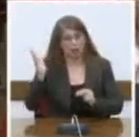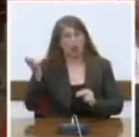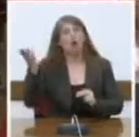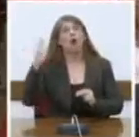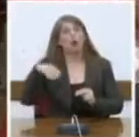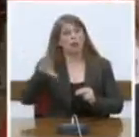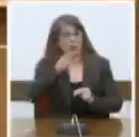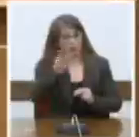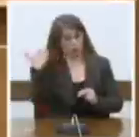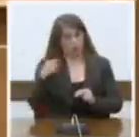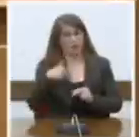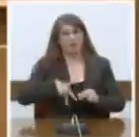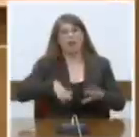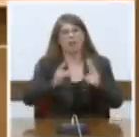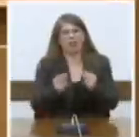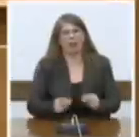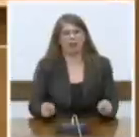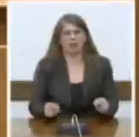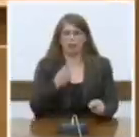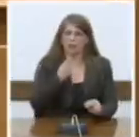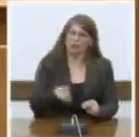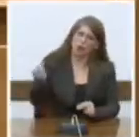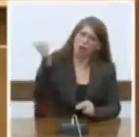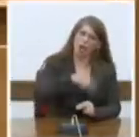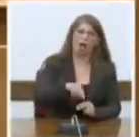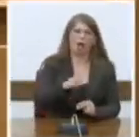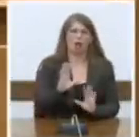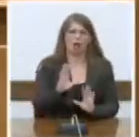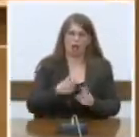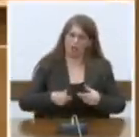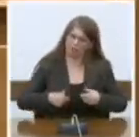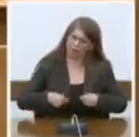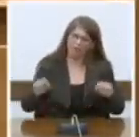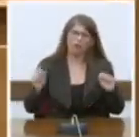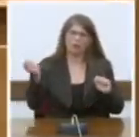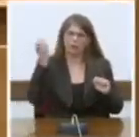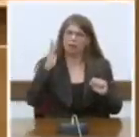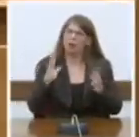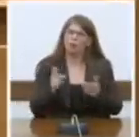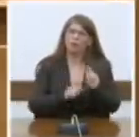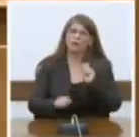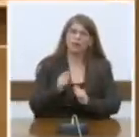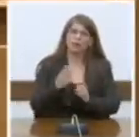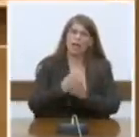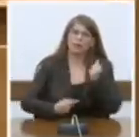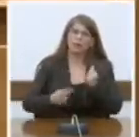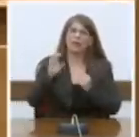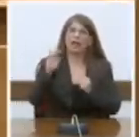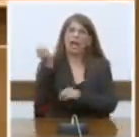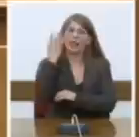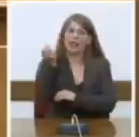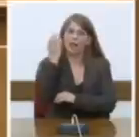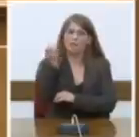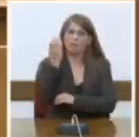κυβέρνηση? Να σας πω και κάτι άλλο, αν διαφωνείτε για την ακρίβεια. Πότε δημιουργήθηκαν τα ελλείμματα στο ΕΚΑΒ, αν όχι με